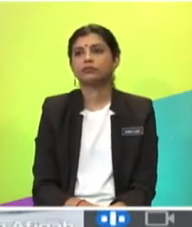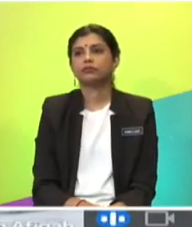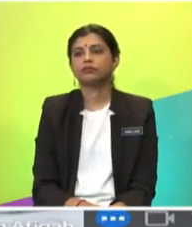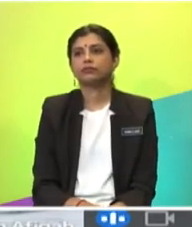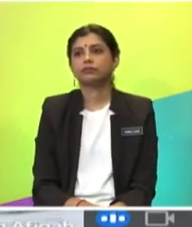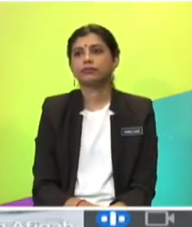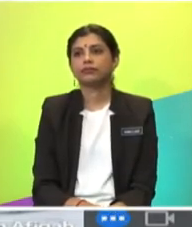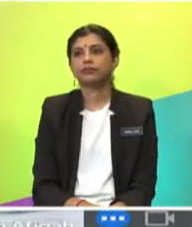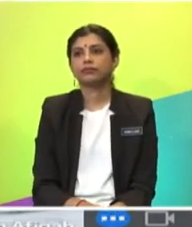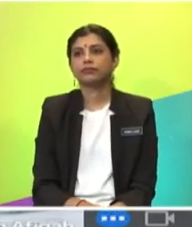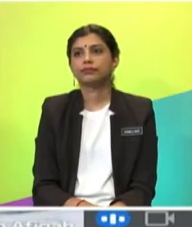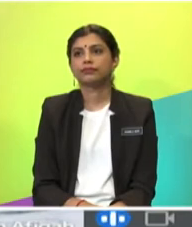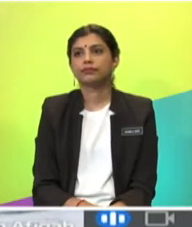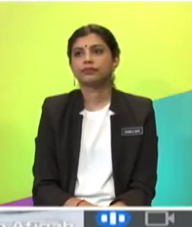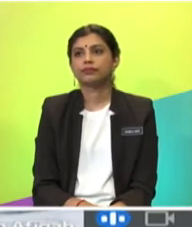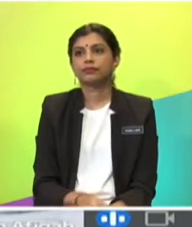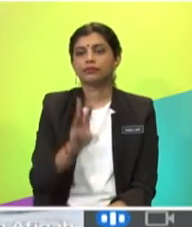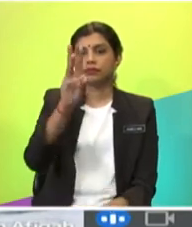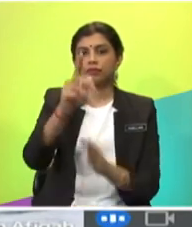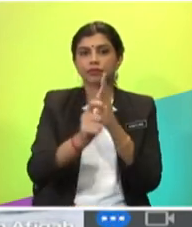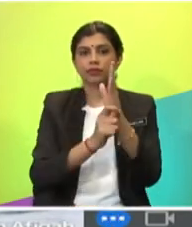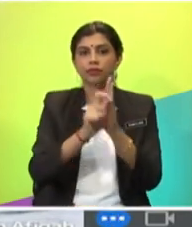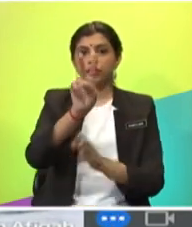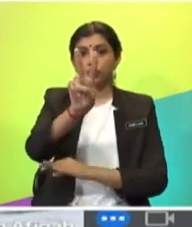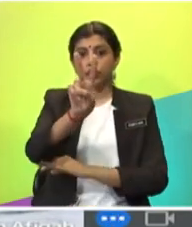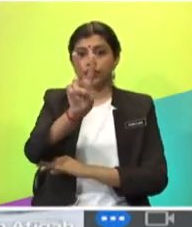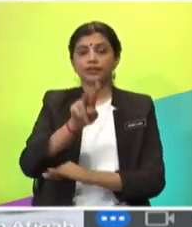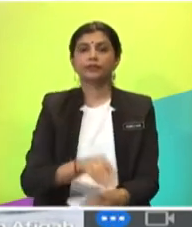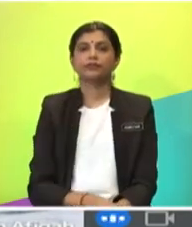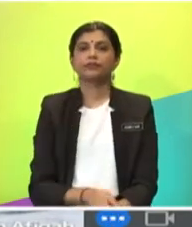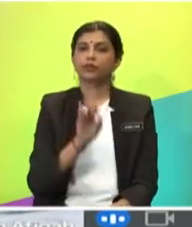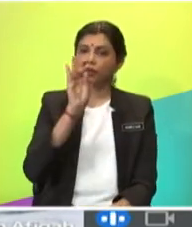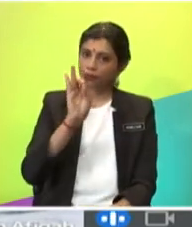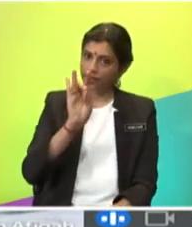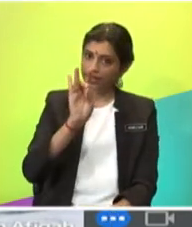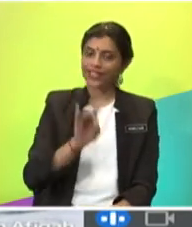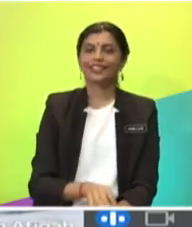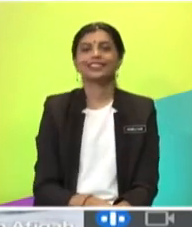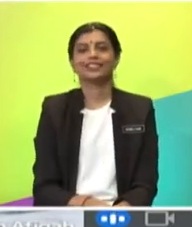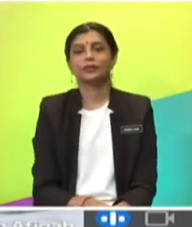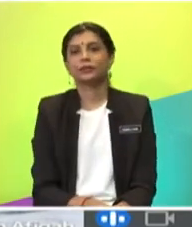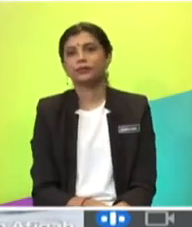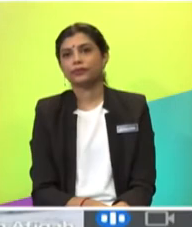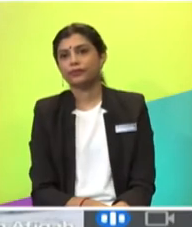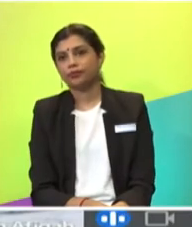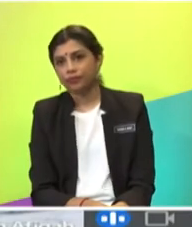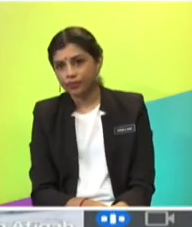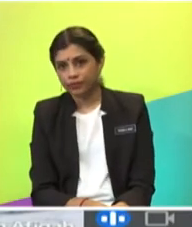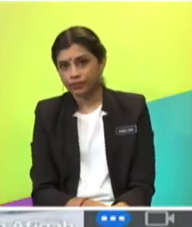Okey. 6 tambah 2. 8. Ya, 8. Okey,